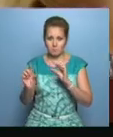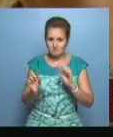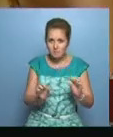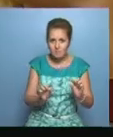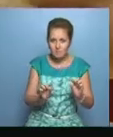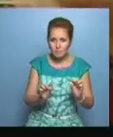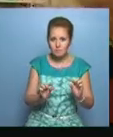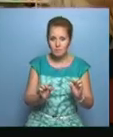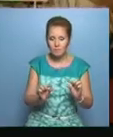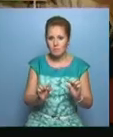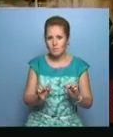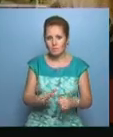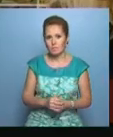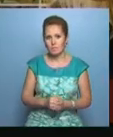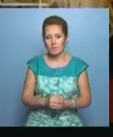цену?